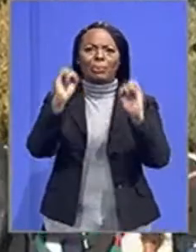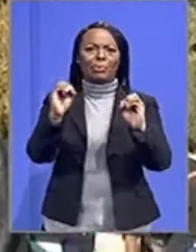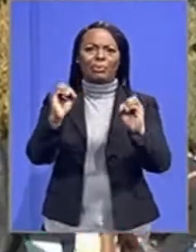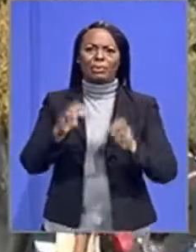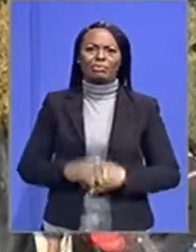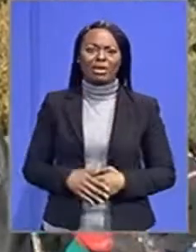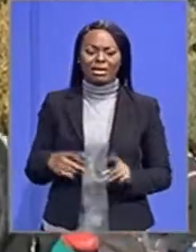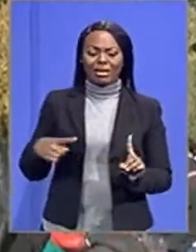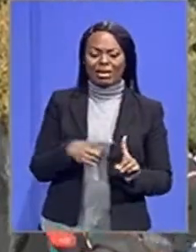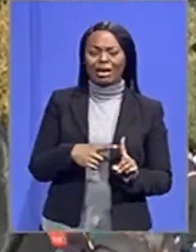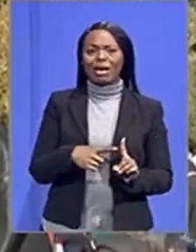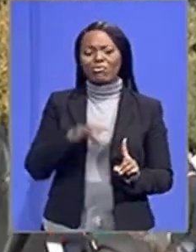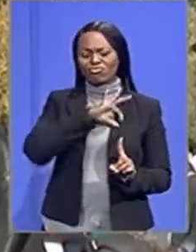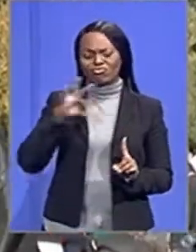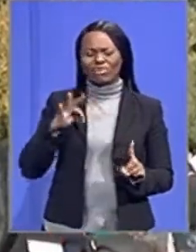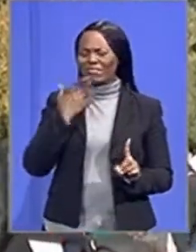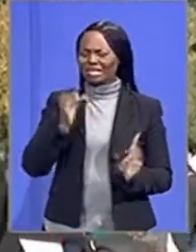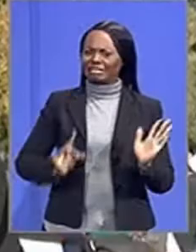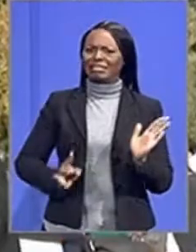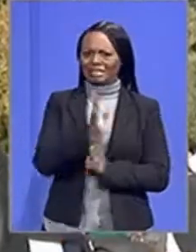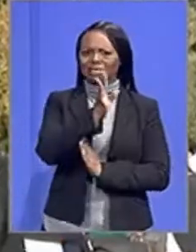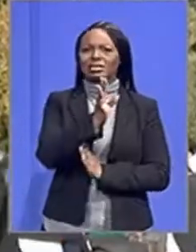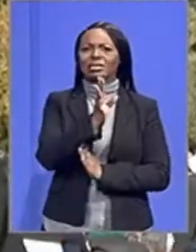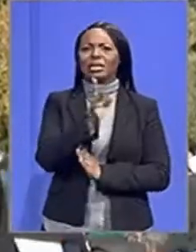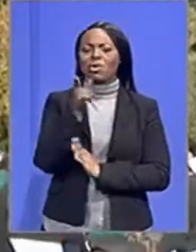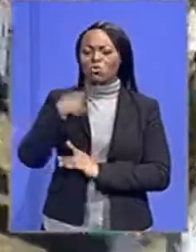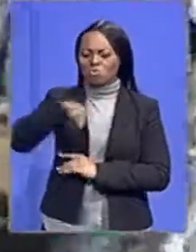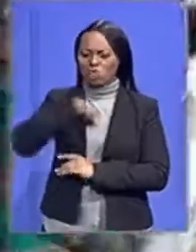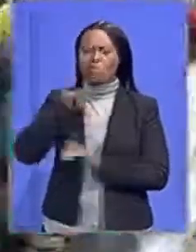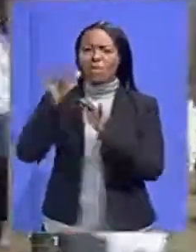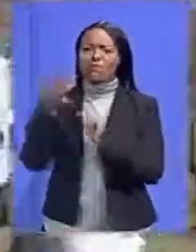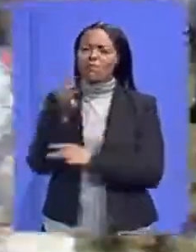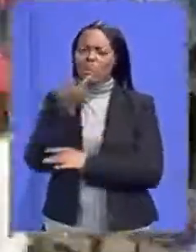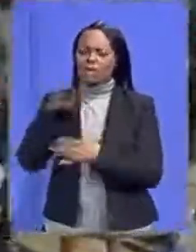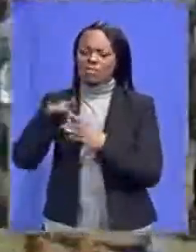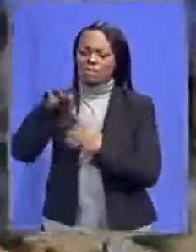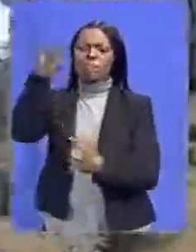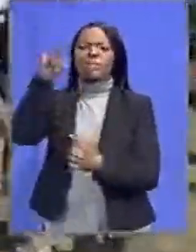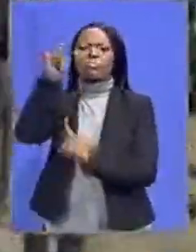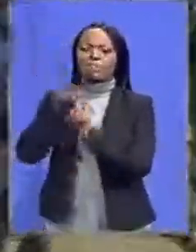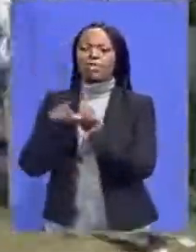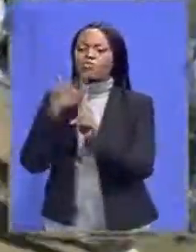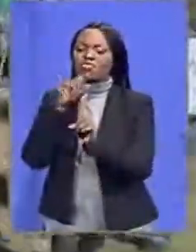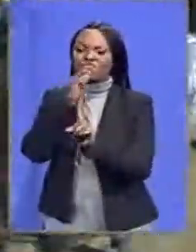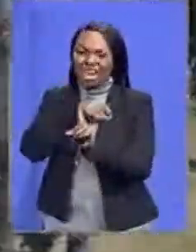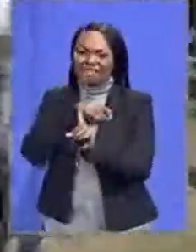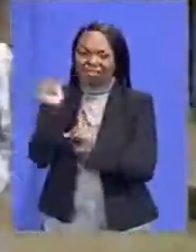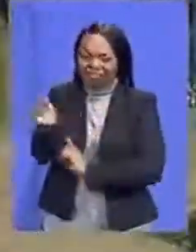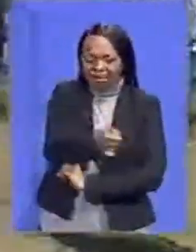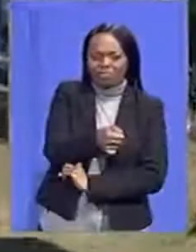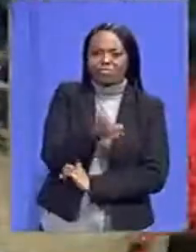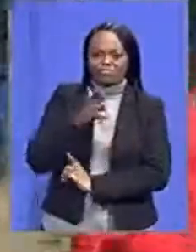ha tsamaye setjhaba se behe motho eo se mo tshepang. Baahi ba tshositse ka hore ba tla